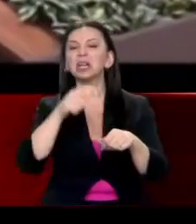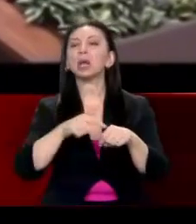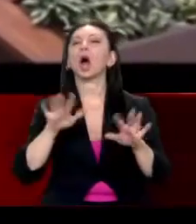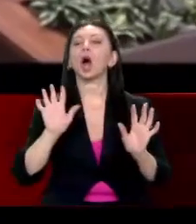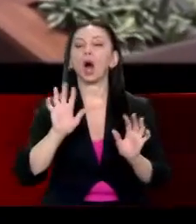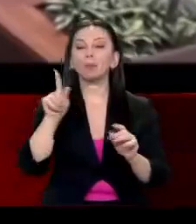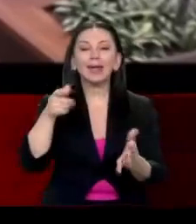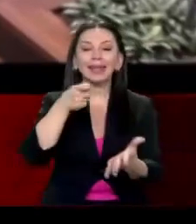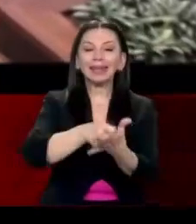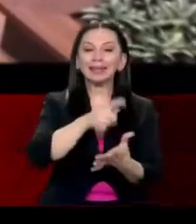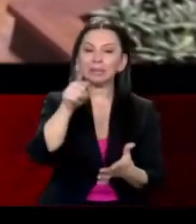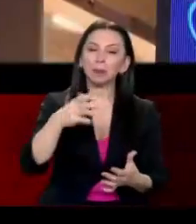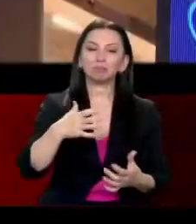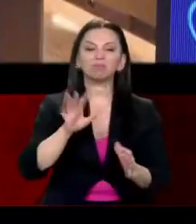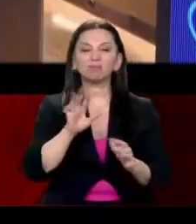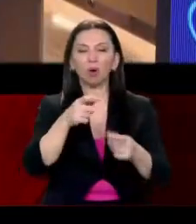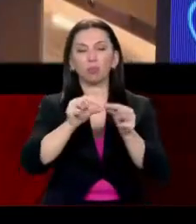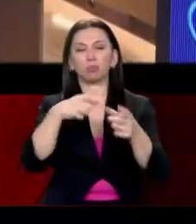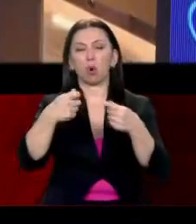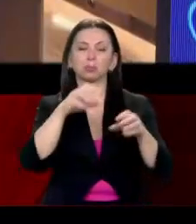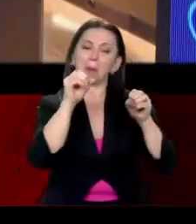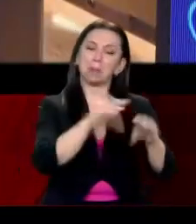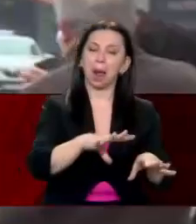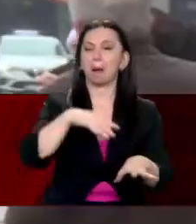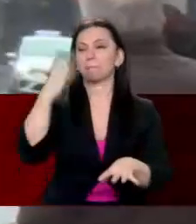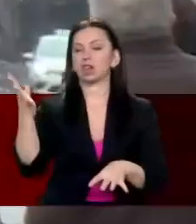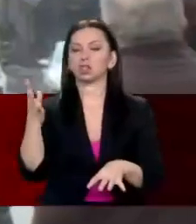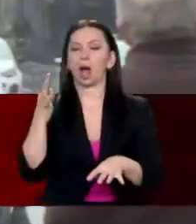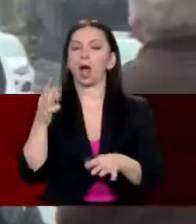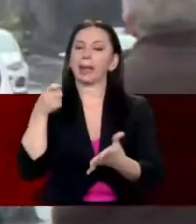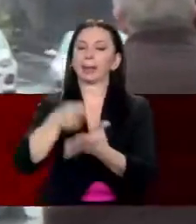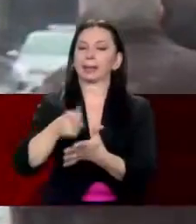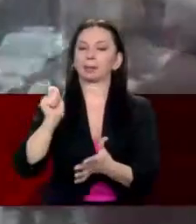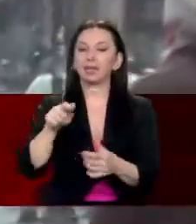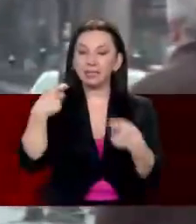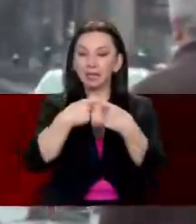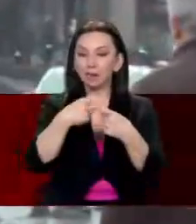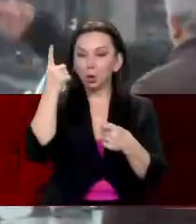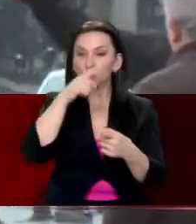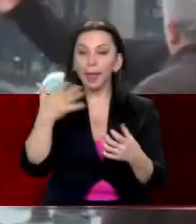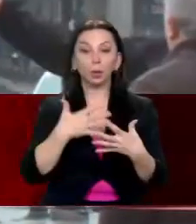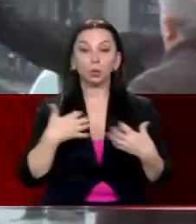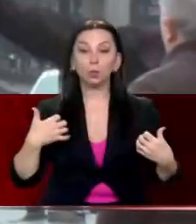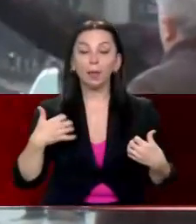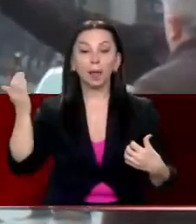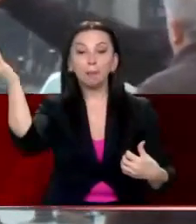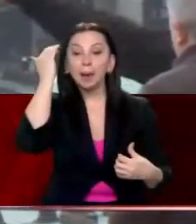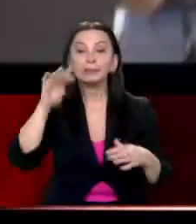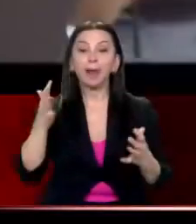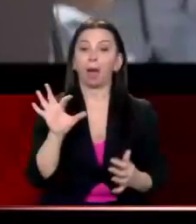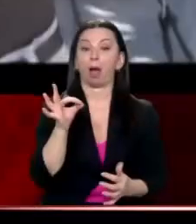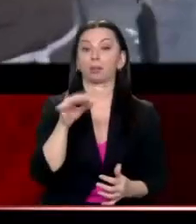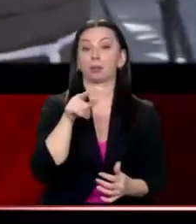nedenle yatırımcı kendine başka yatırım araçları aramaya başladı. Özellikle savaş dönemlerinde en güvenlisi her zaman